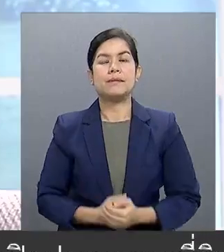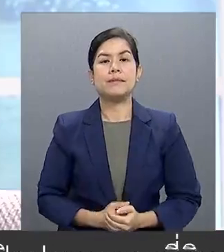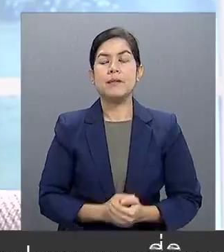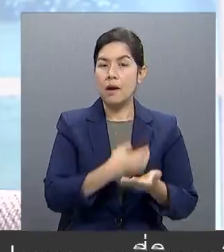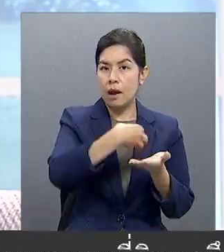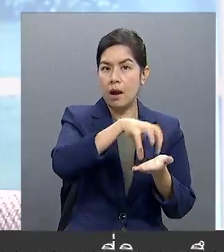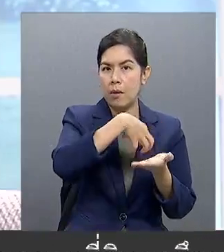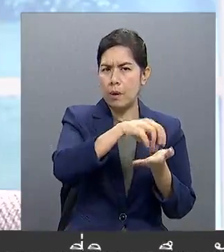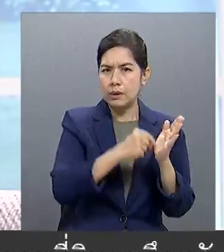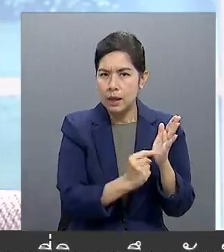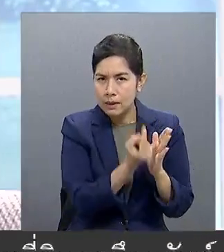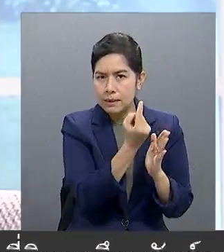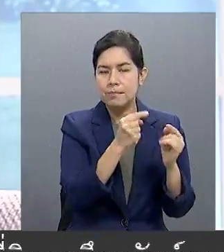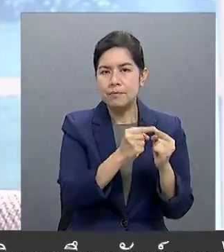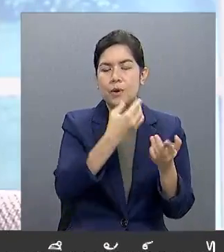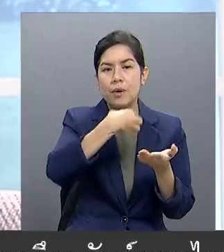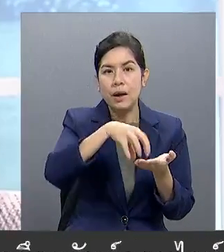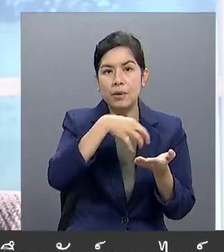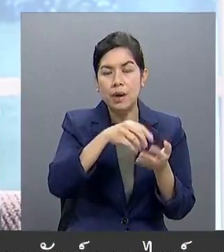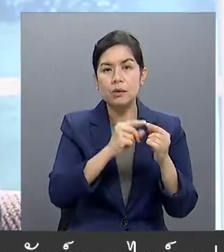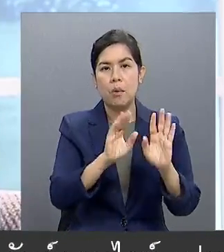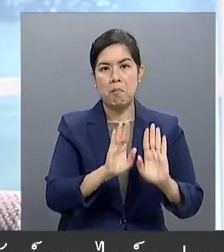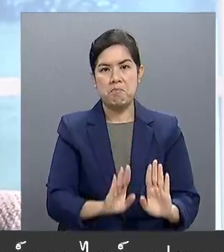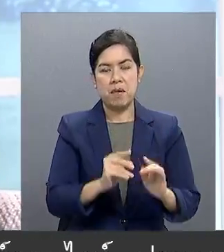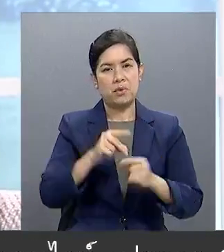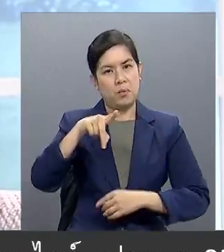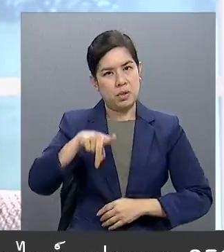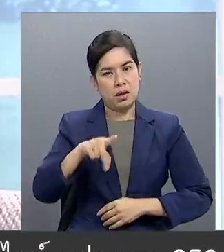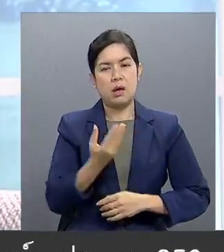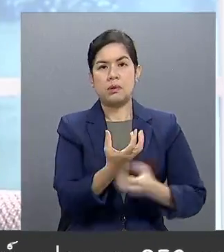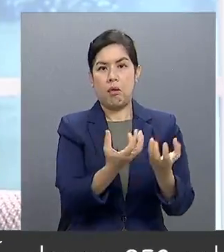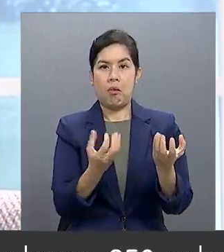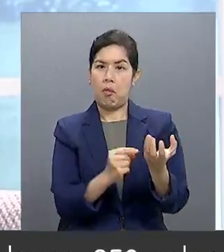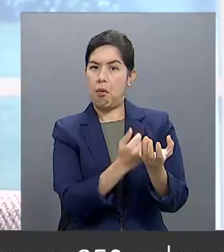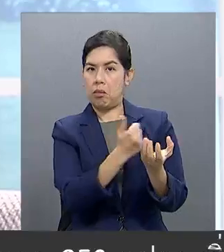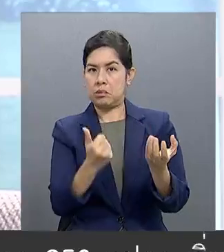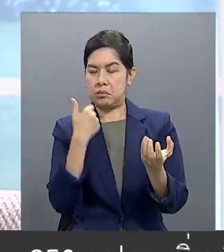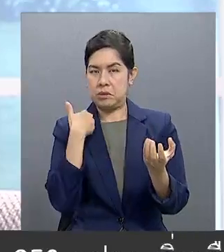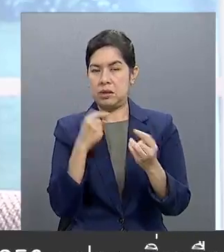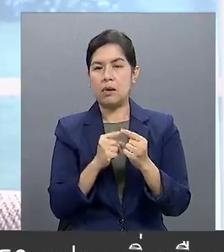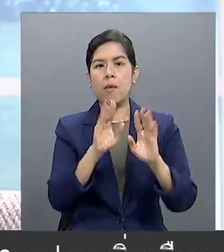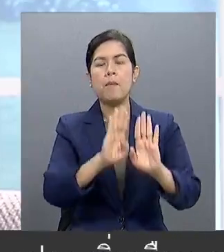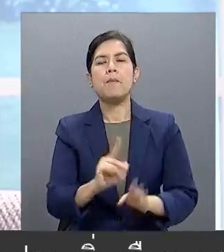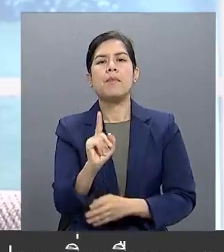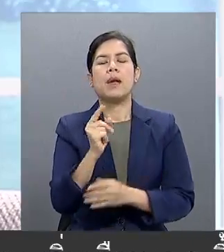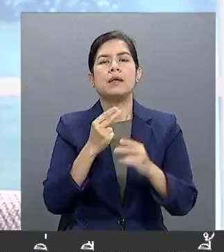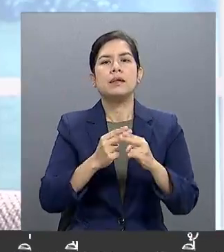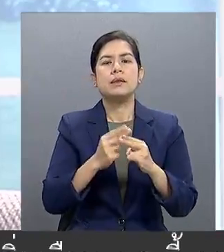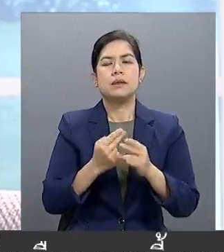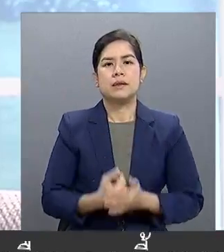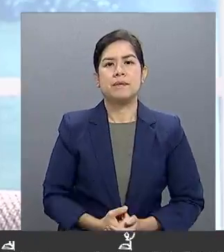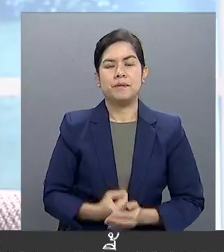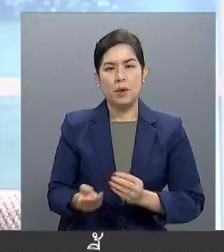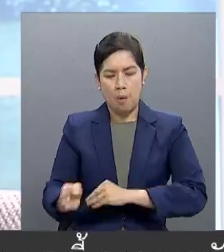การเลยคุณผู้ชมครับเอกลักษณ์อย่างหนึ่งและของดีเมืองนครก็คือผ้ายกนครของตำบลตรอกแคอำเภอชะอวด